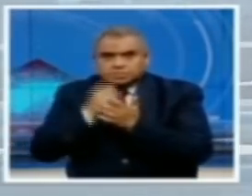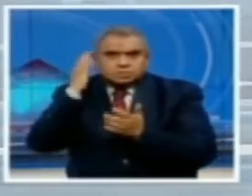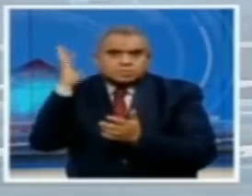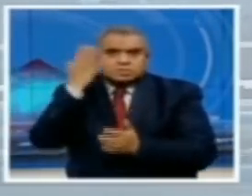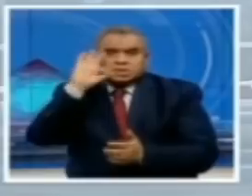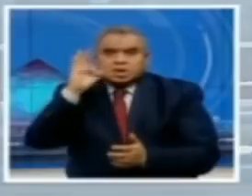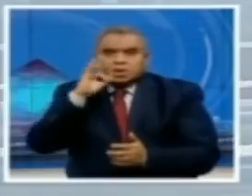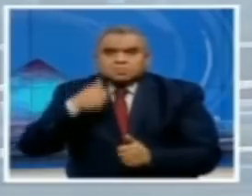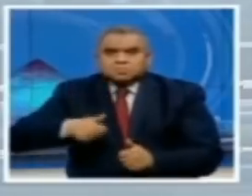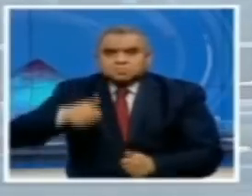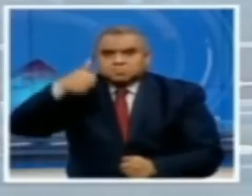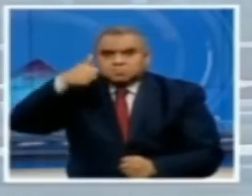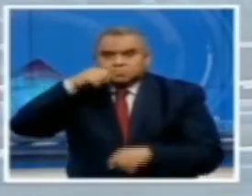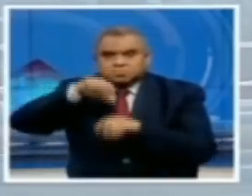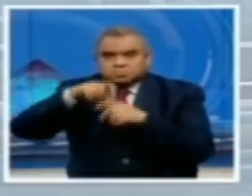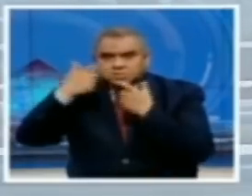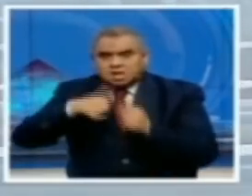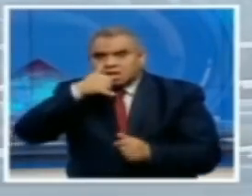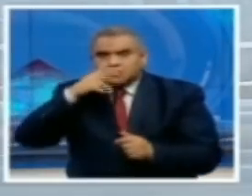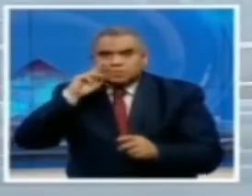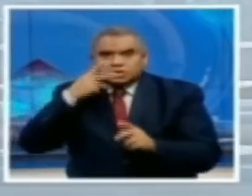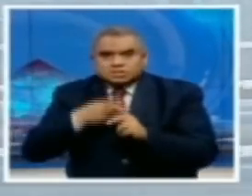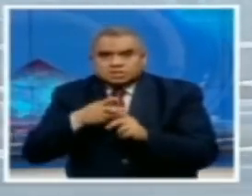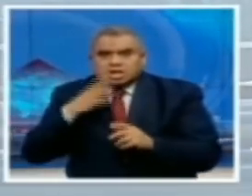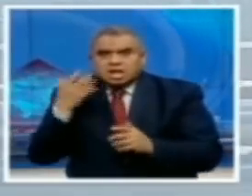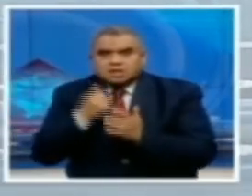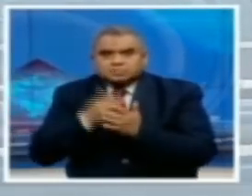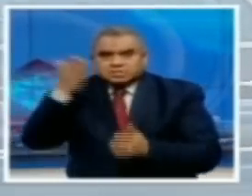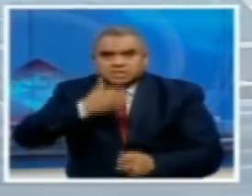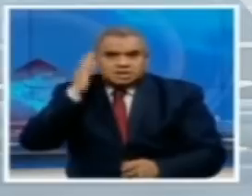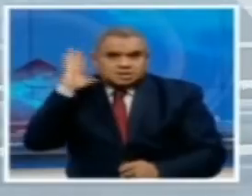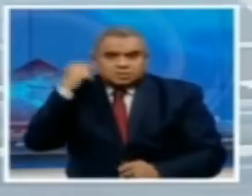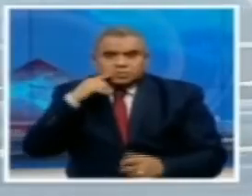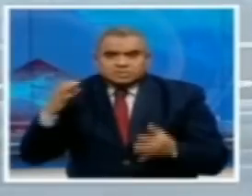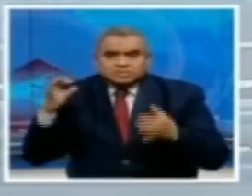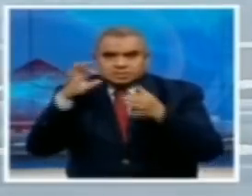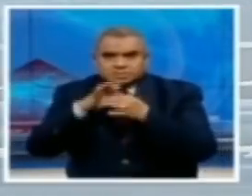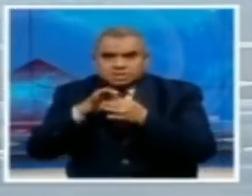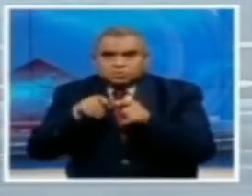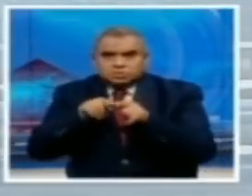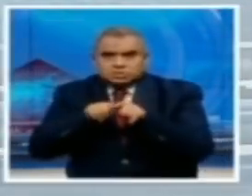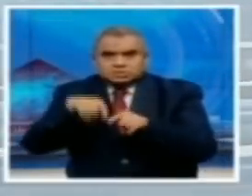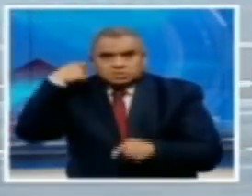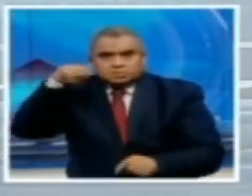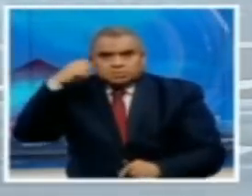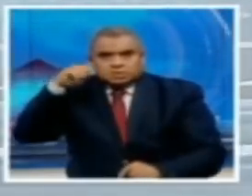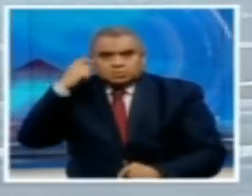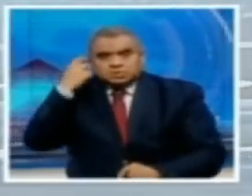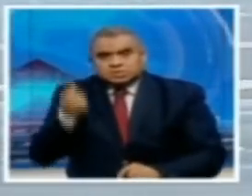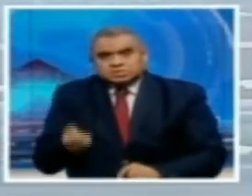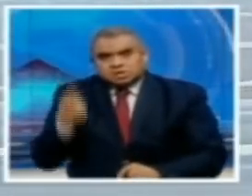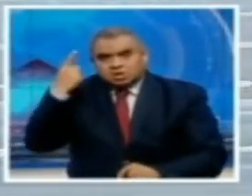تعد إحدى أقدم وأعرق العواصم العربية الشاهدة على عمق التاريخ، وذلك بالتعاون والتنسيق بين